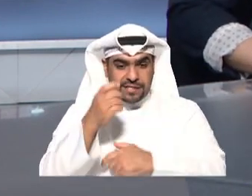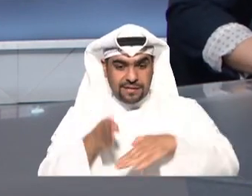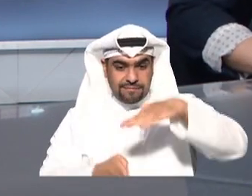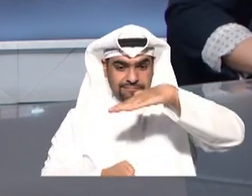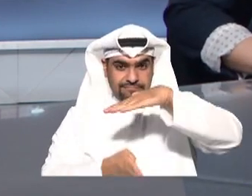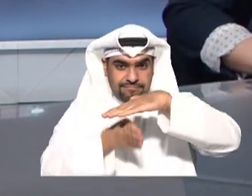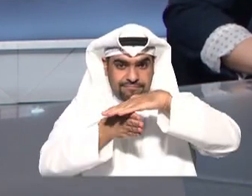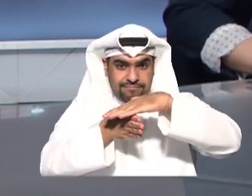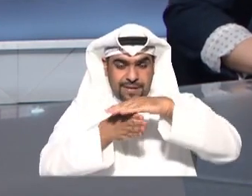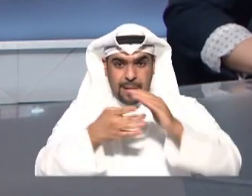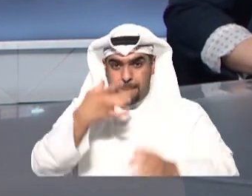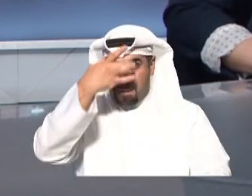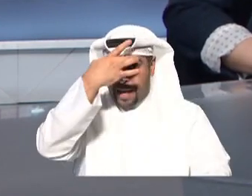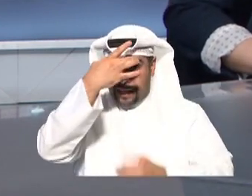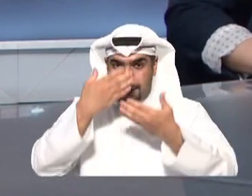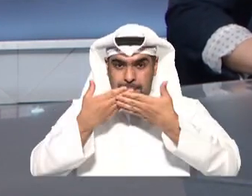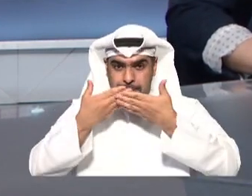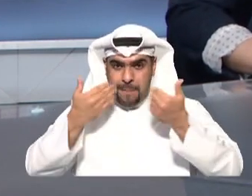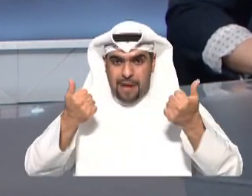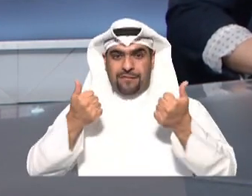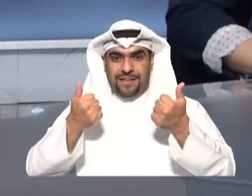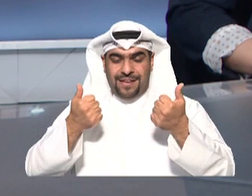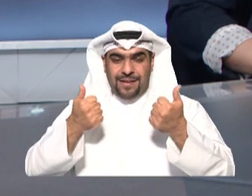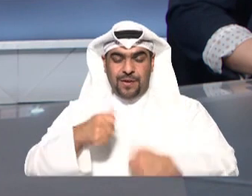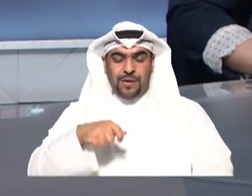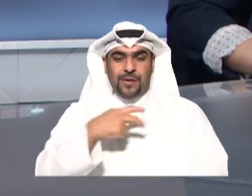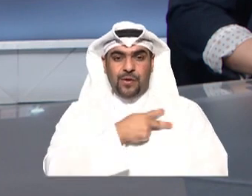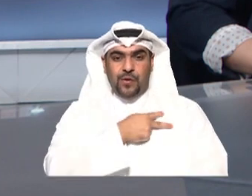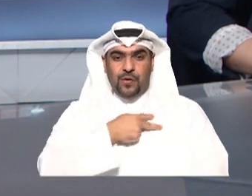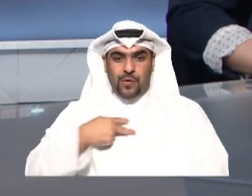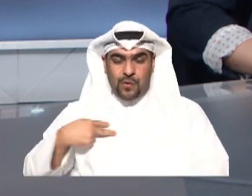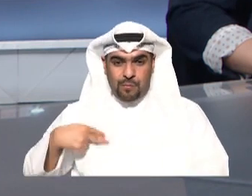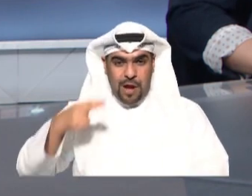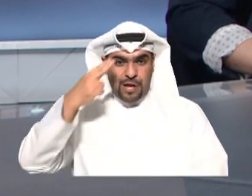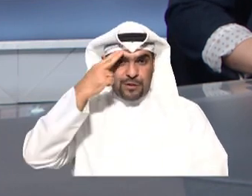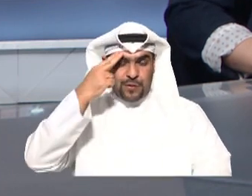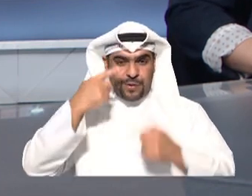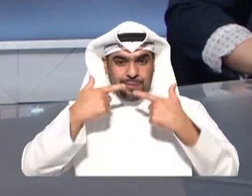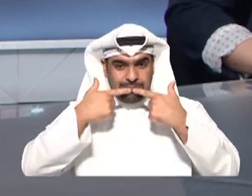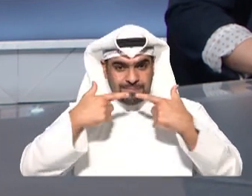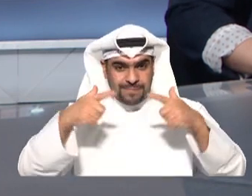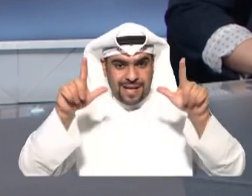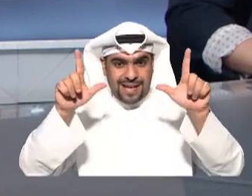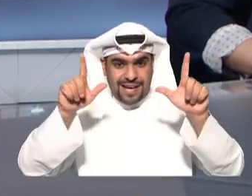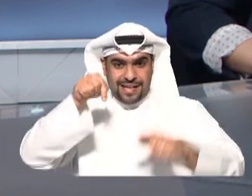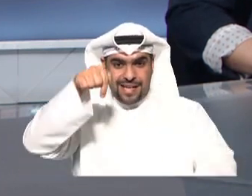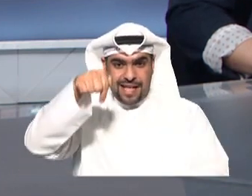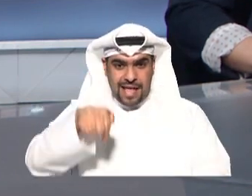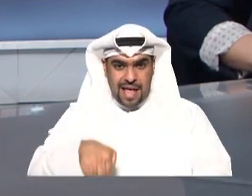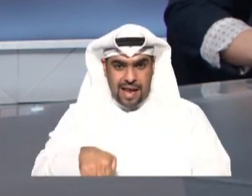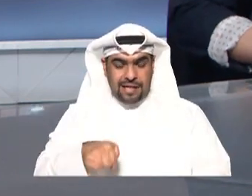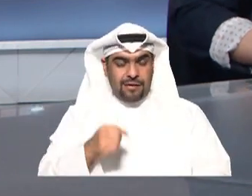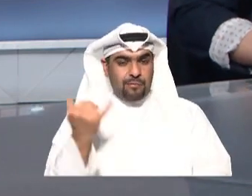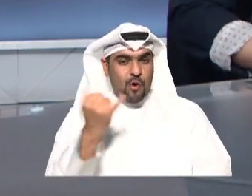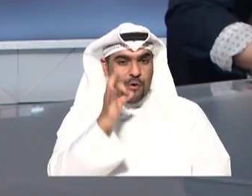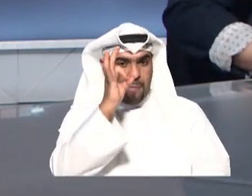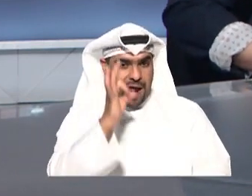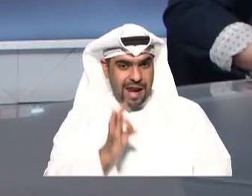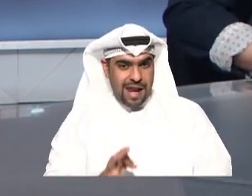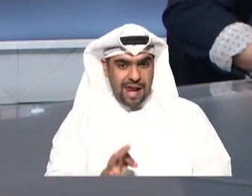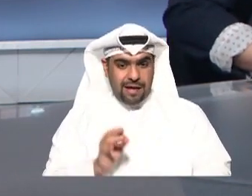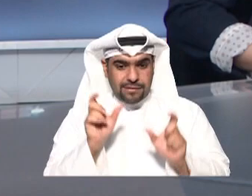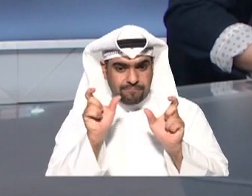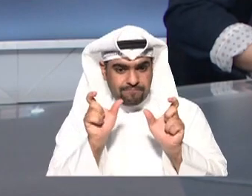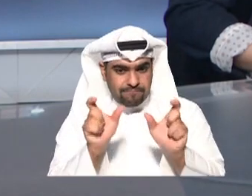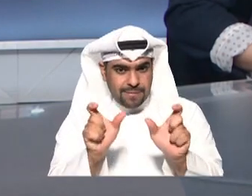العالمية بالإجراءات الاستثنائية التي اتخذتها السعودية في موسم الحج الحالي من أجل حماية الحجاج وتفادي انتقال